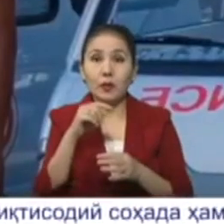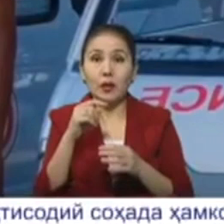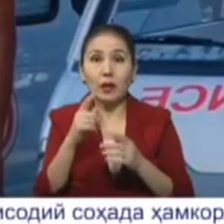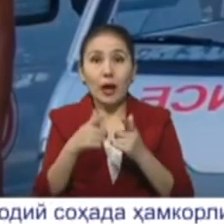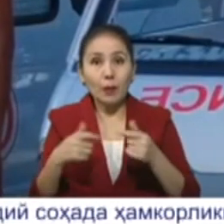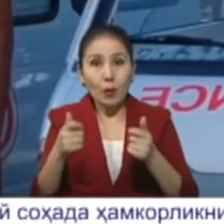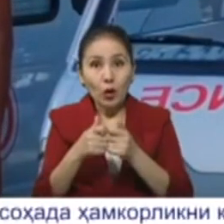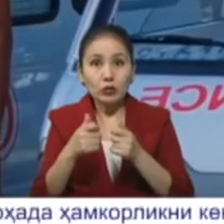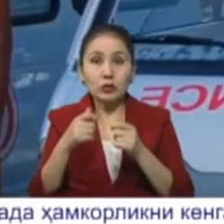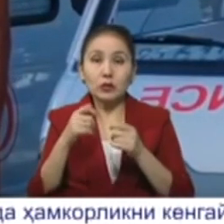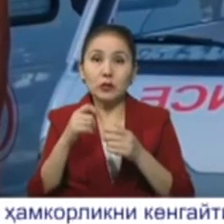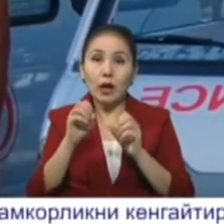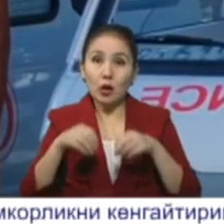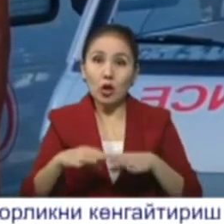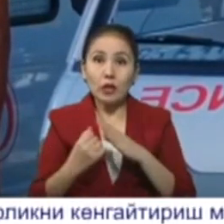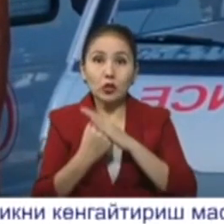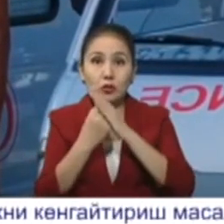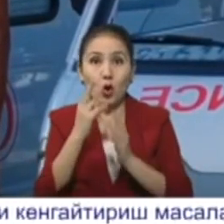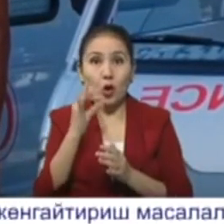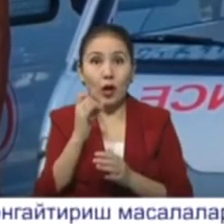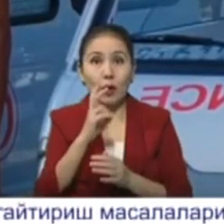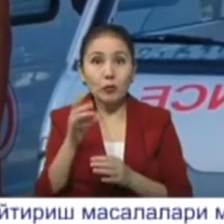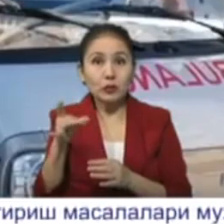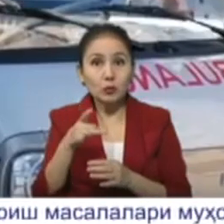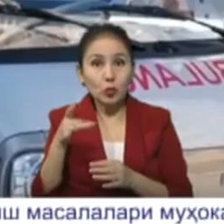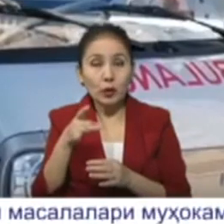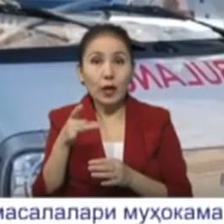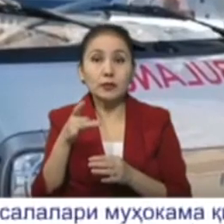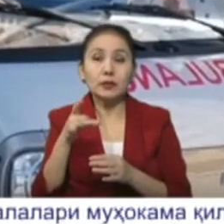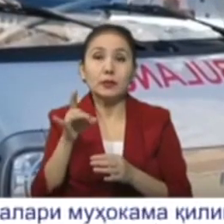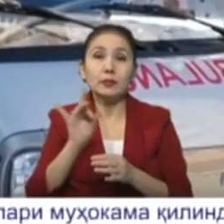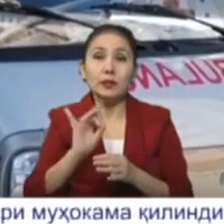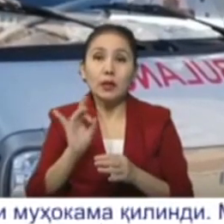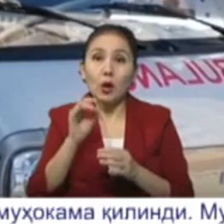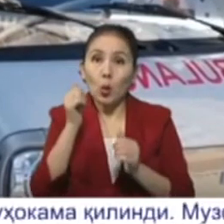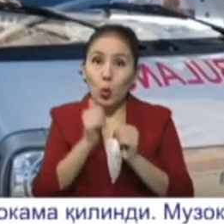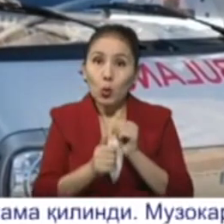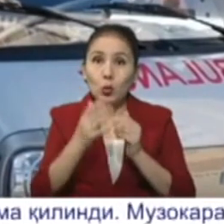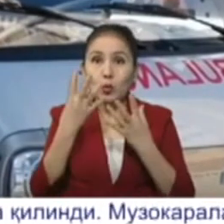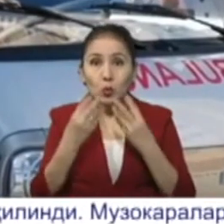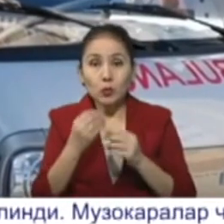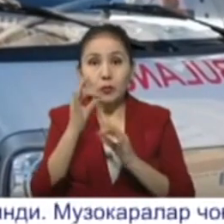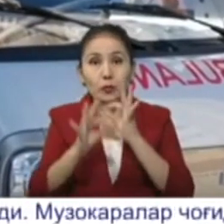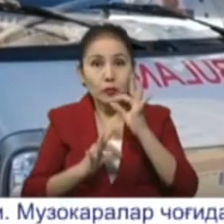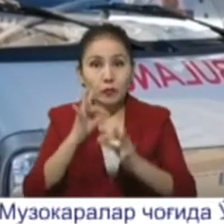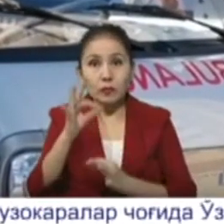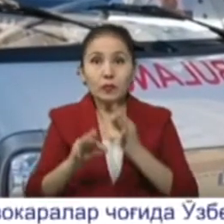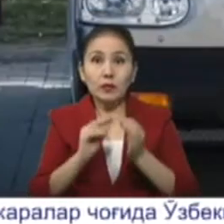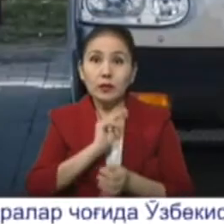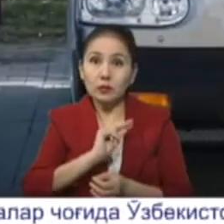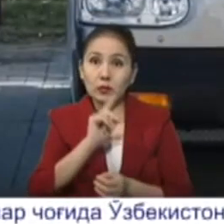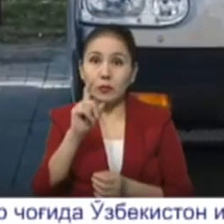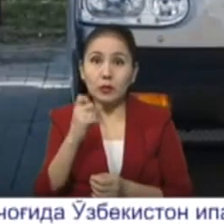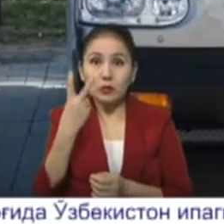chora-tadbirlari to'g'risidagi qarori asosida Qoraqalpog'iston Respublikasiga kunu-tun navbatchilik xizmatini ko'rsatuvchi shoshilinch tibbiy